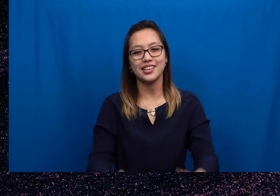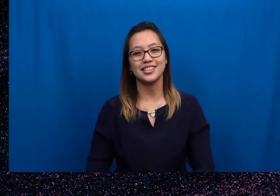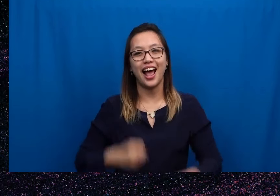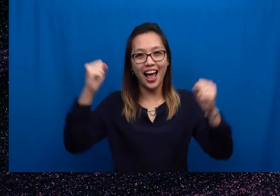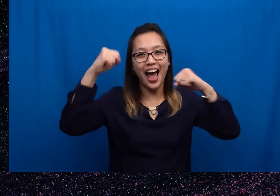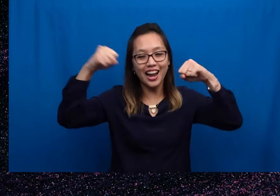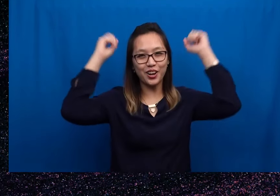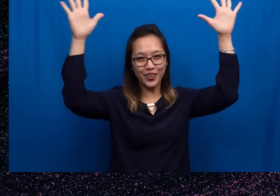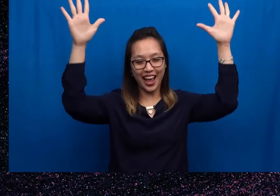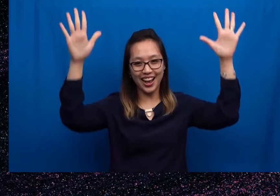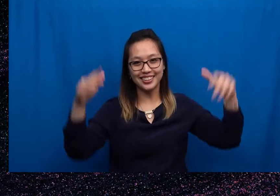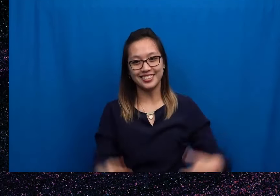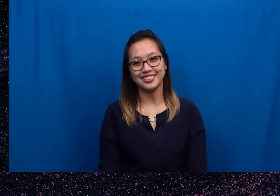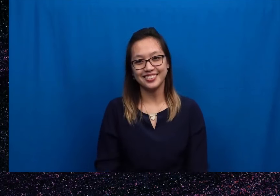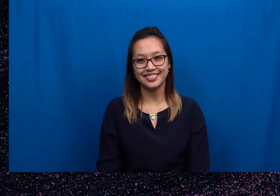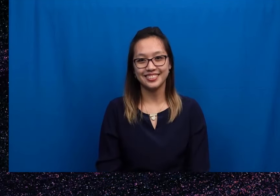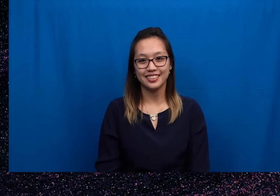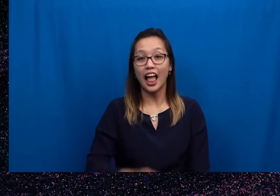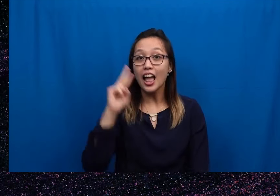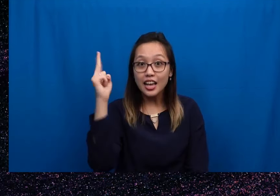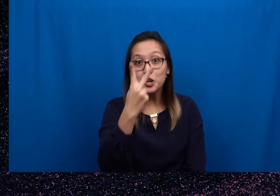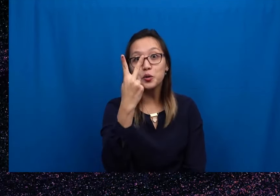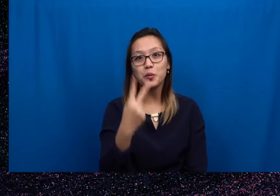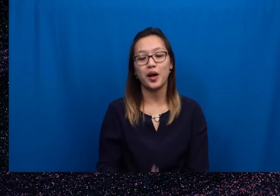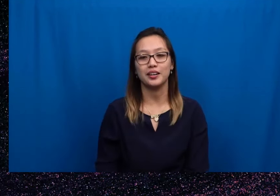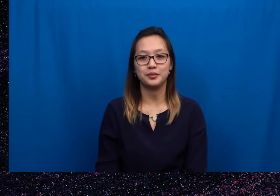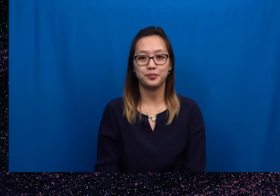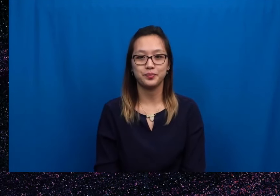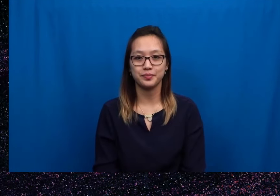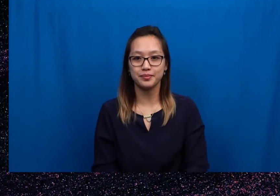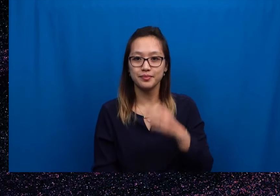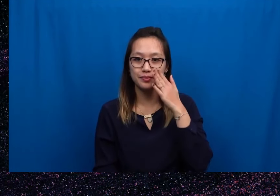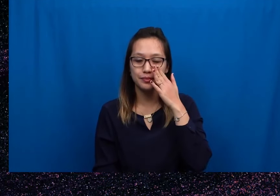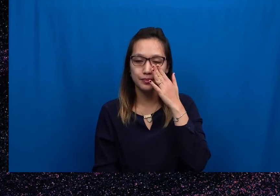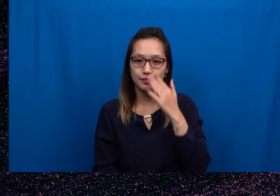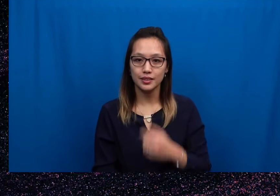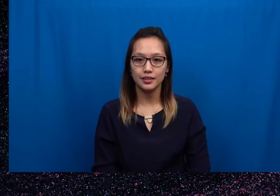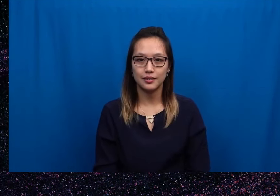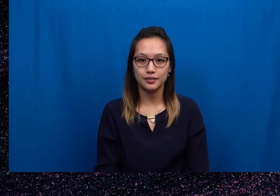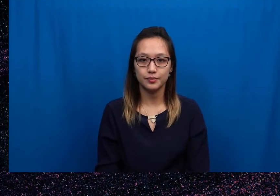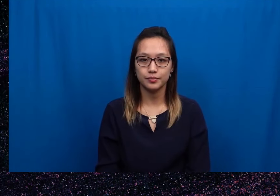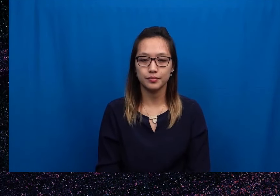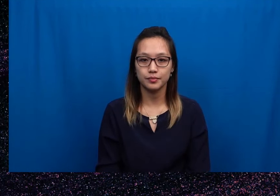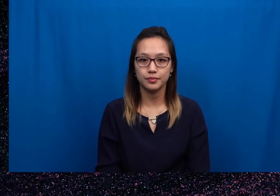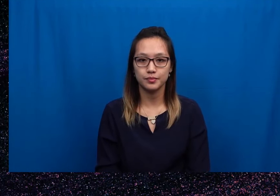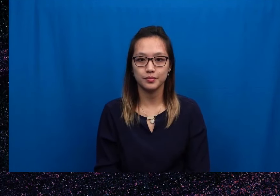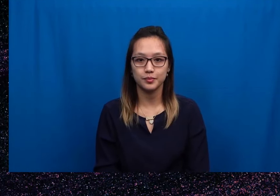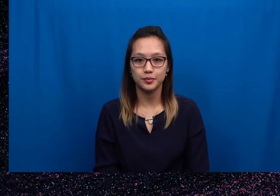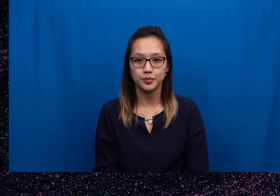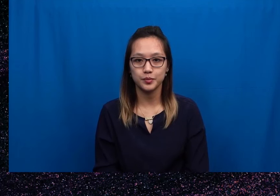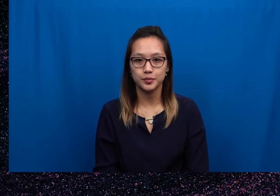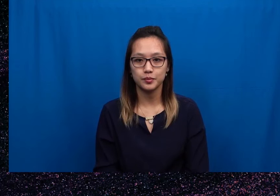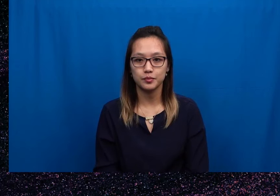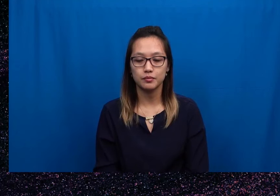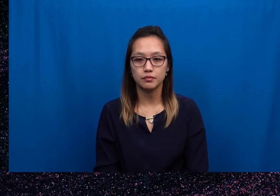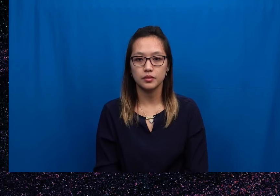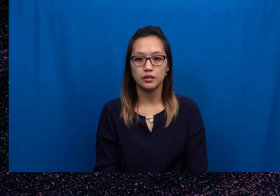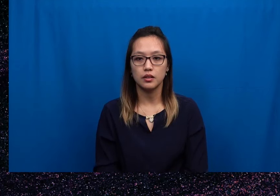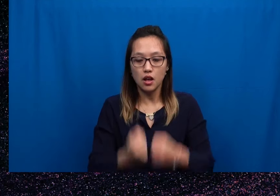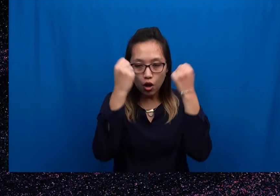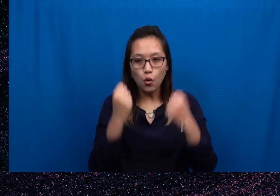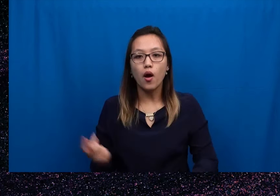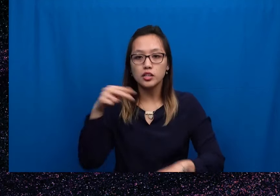Haleluya, haleluya. Hal kedua yang perlu kita ketahui tentang kuasa kebangkitan Kristus itu adalah bahwa kuasa